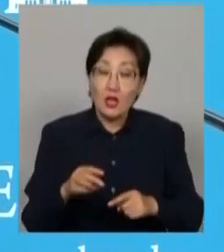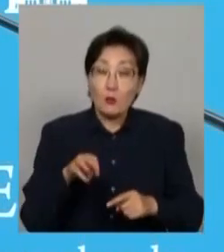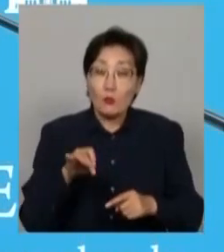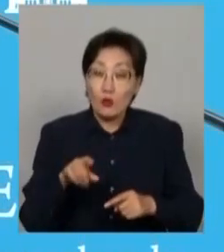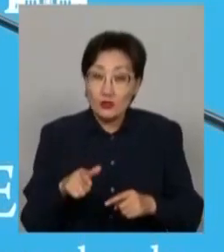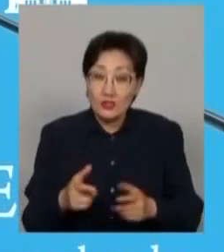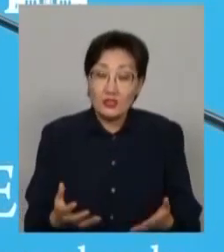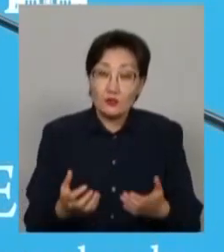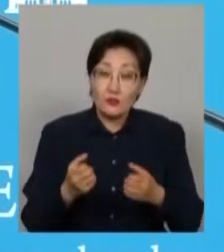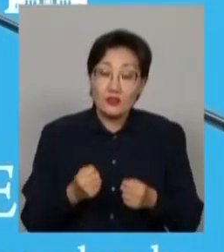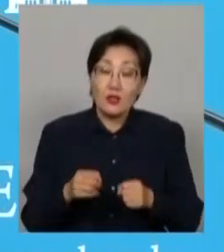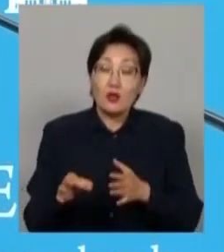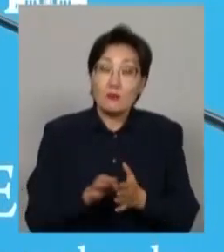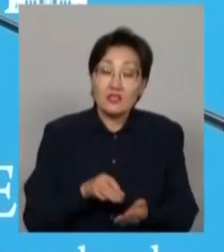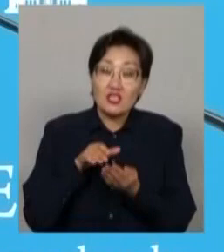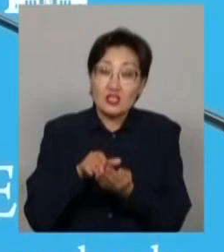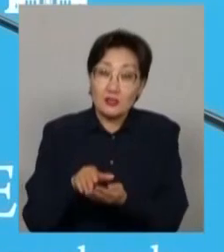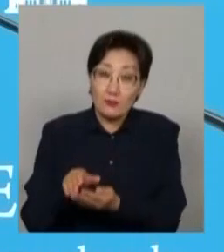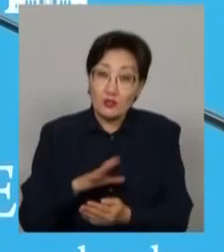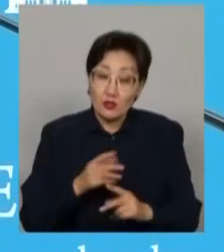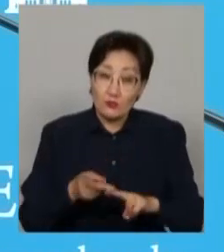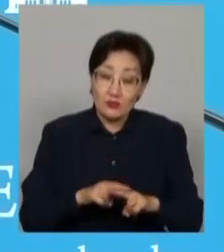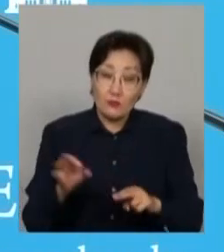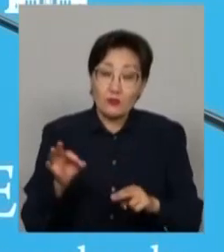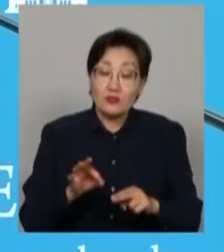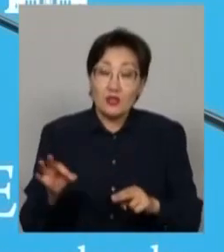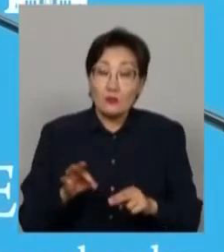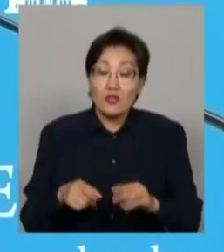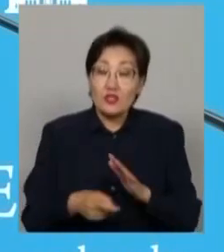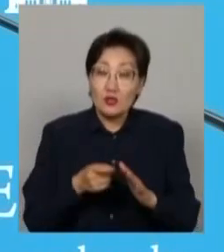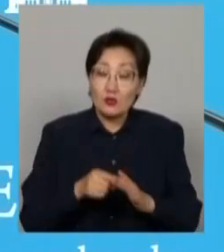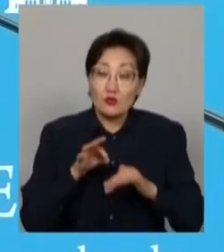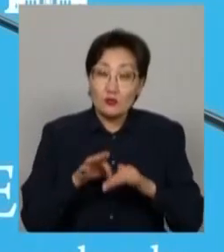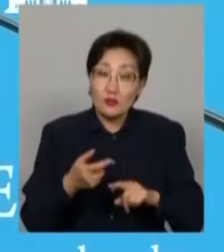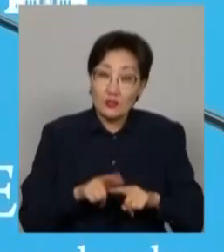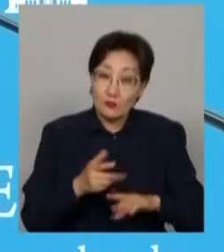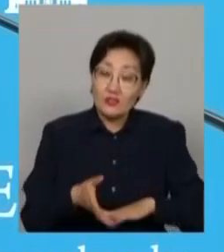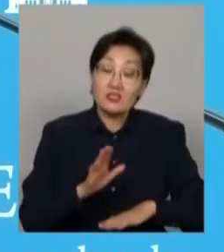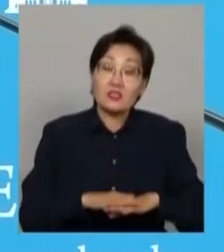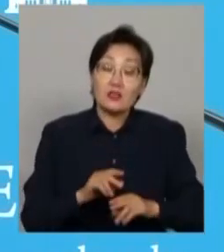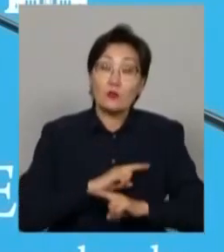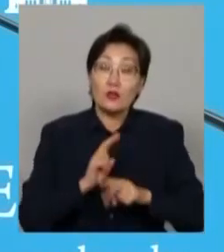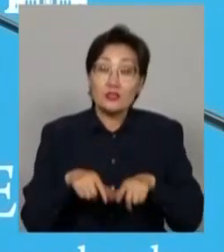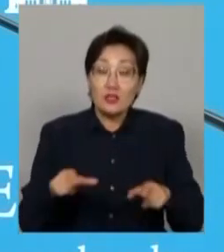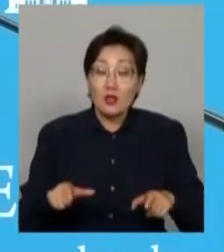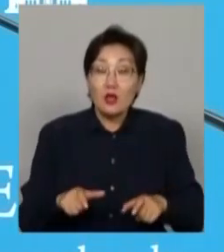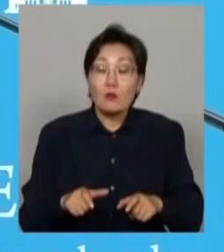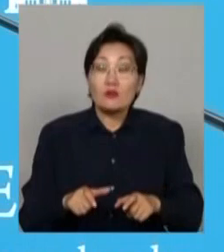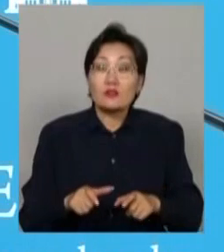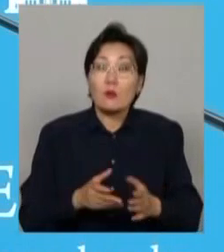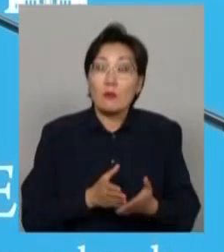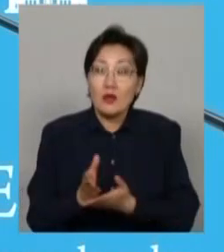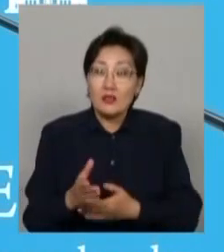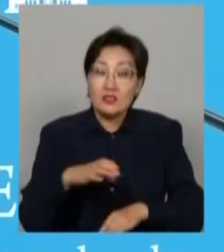мәйітханадан алып, бірден жерлеп тастап отырды. Мұндай кезде тергеу жүргізу ауырлай. Дегенмен қазір қаза болғандардың маршруты